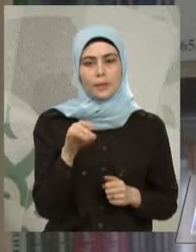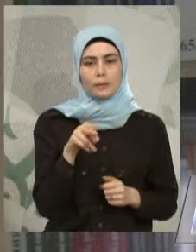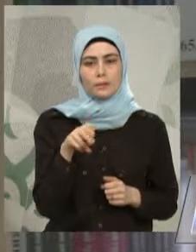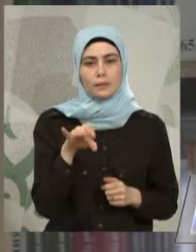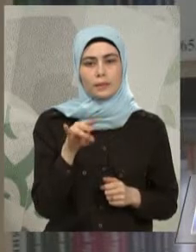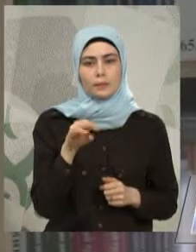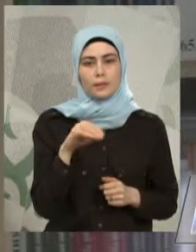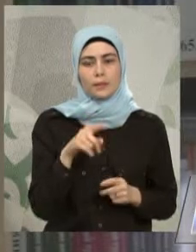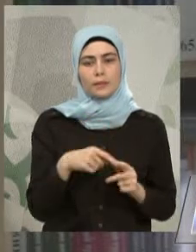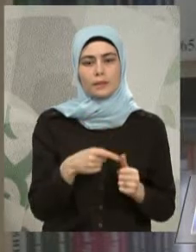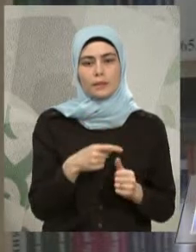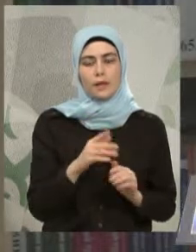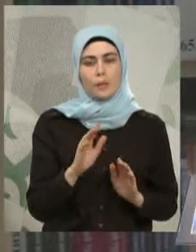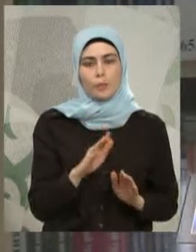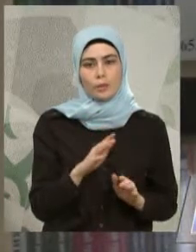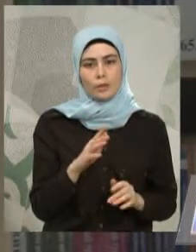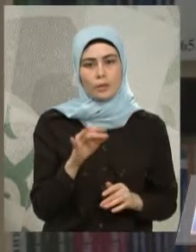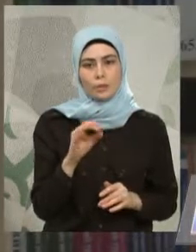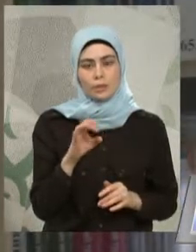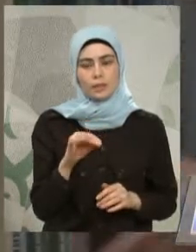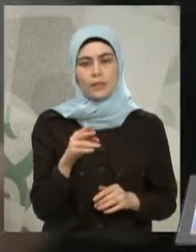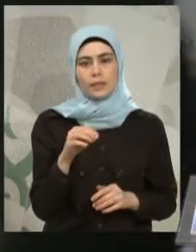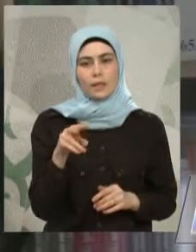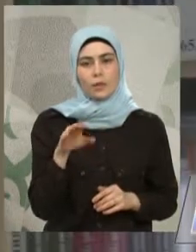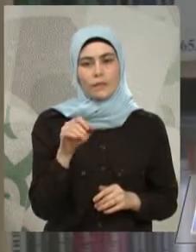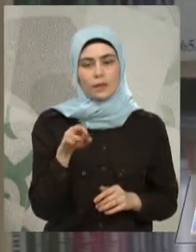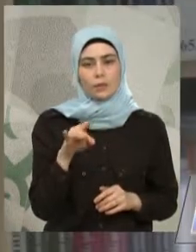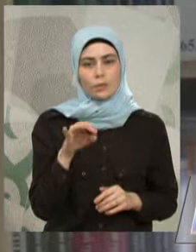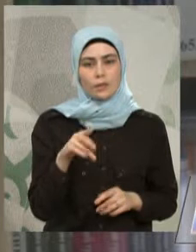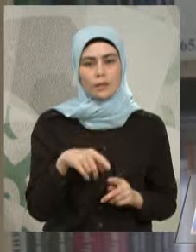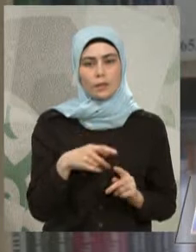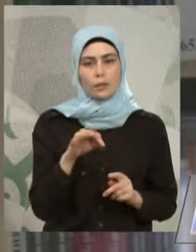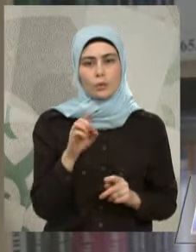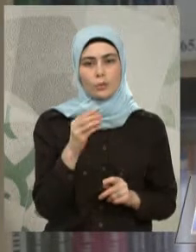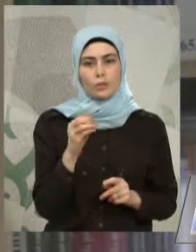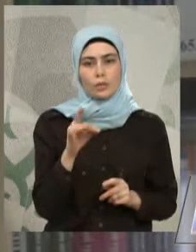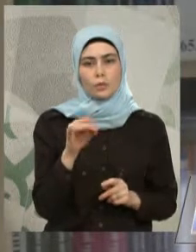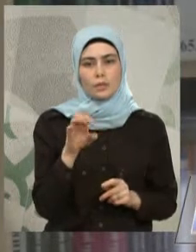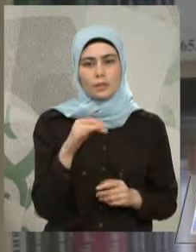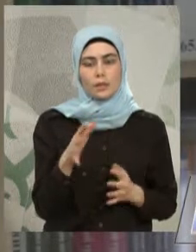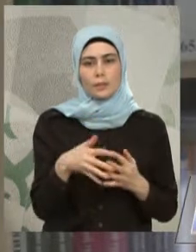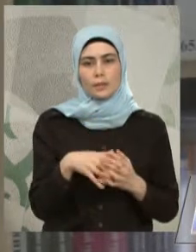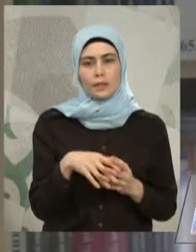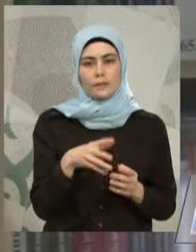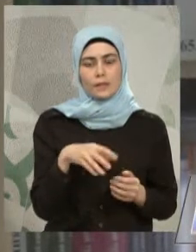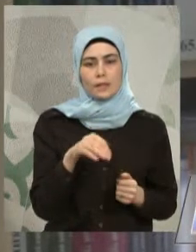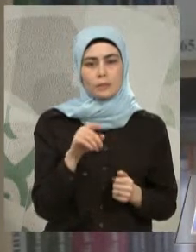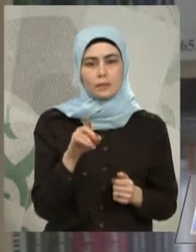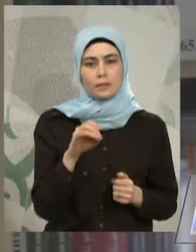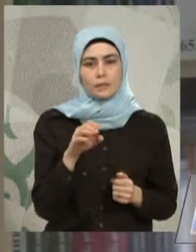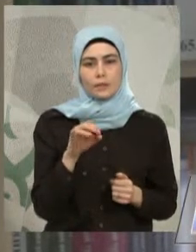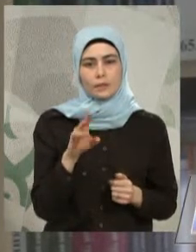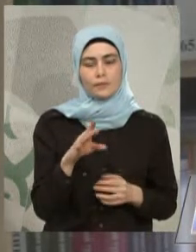как «Опора России», «Деловая Россия». Это общественные организации всероссийские, которые объединяют уже предпринимателей. И